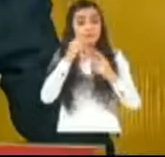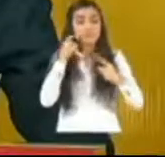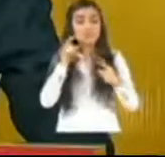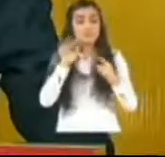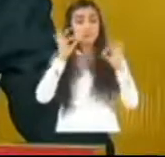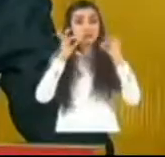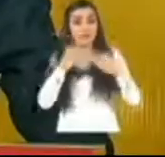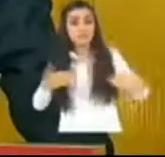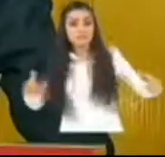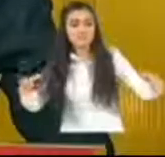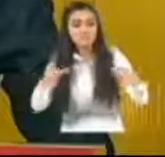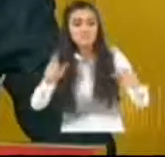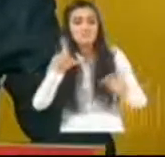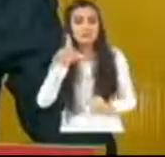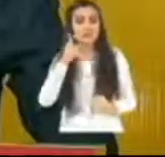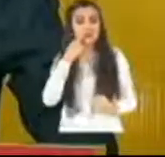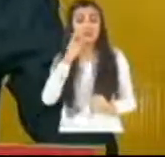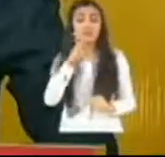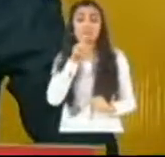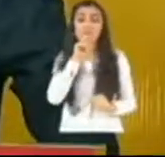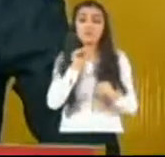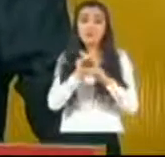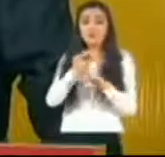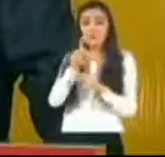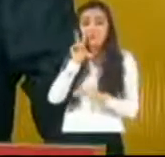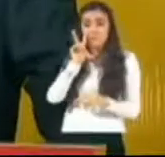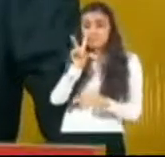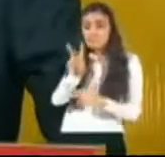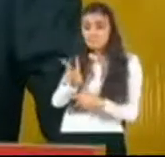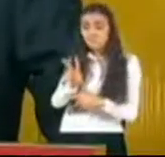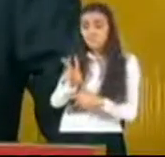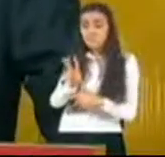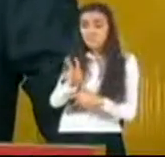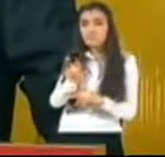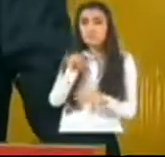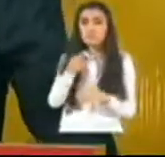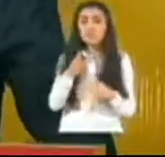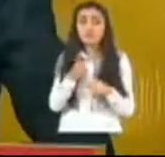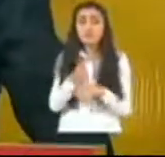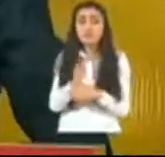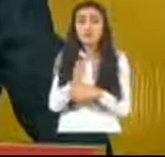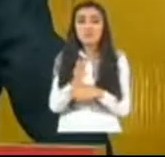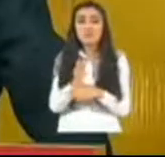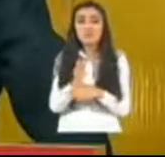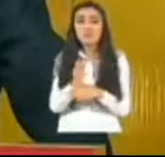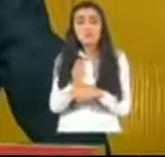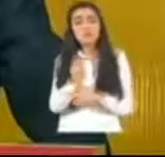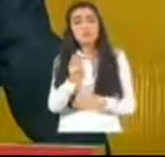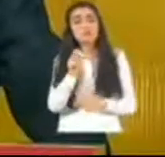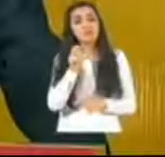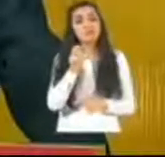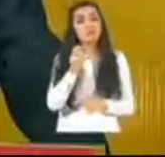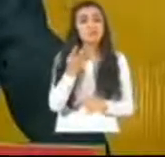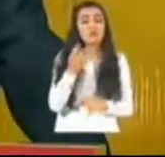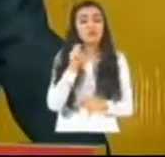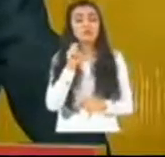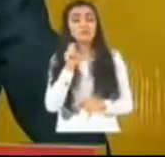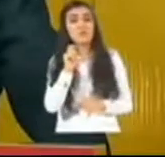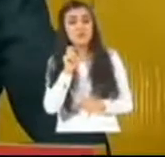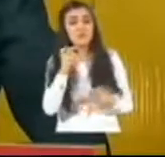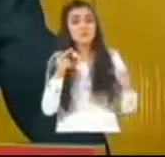zorundayız. Ancak son yaşananlara baktığımızda bunun gerçekleşme ihtimalinin ne